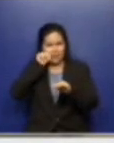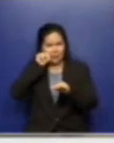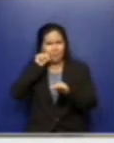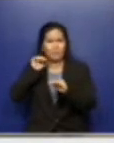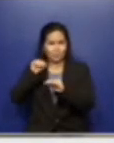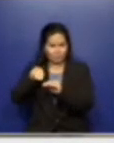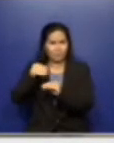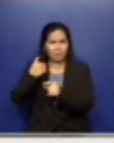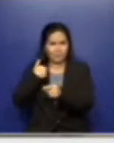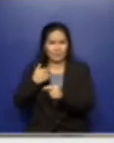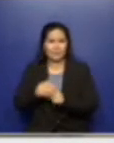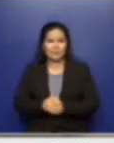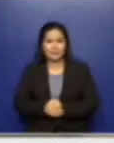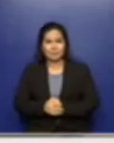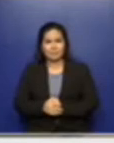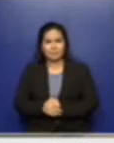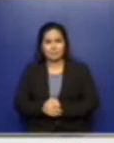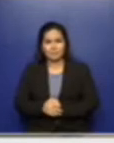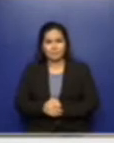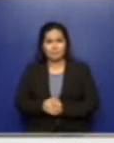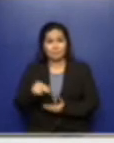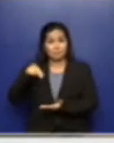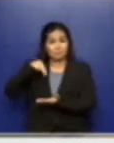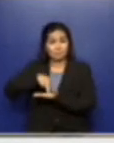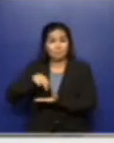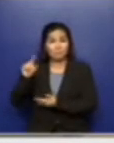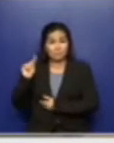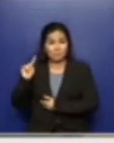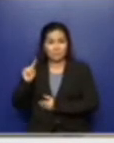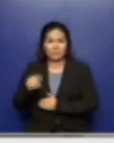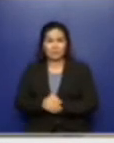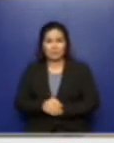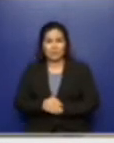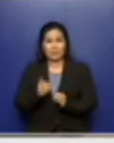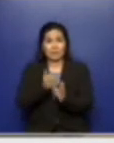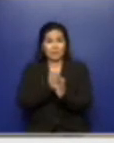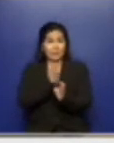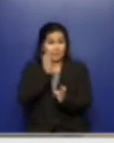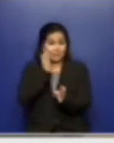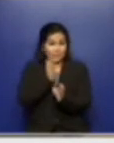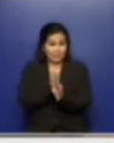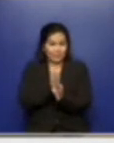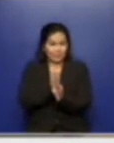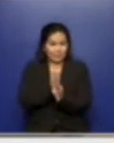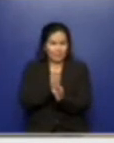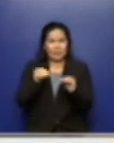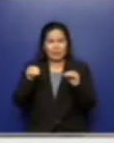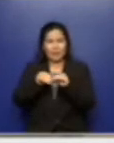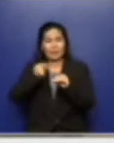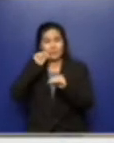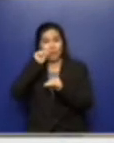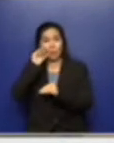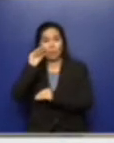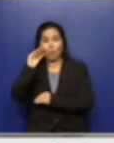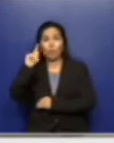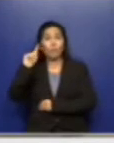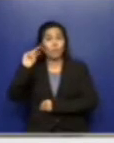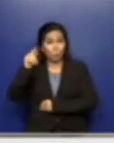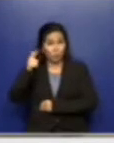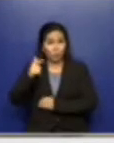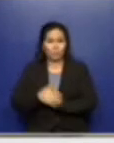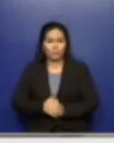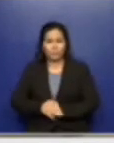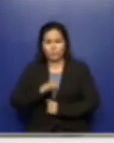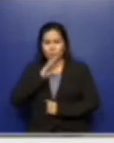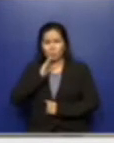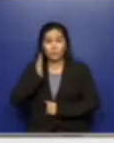ราไปยืนดูจุดที่ผมยืนอยู่นั้นคือใต้เขื่อนที่สุดใต้แม่น้ำโขงแต่ถ้าหากว่ารัฐบ